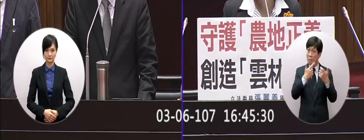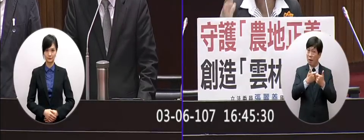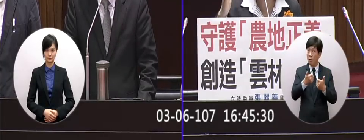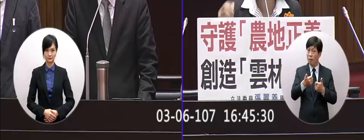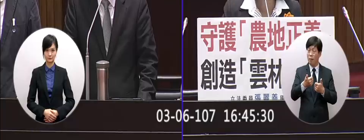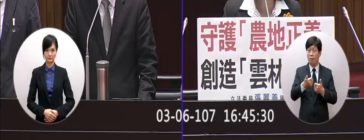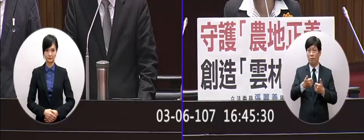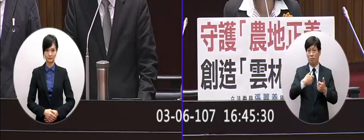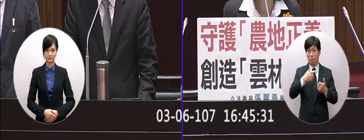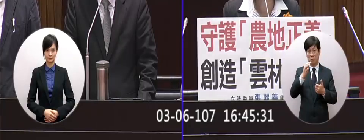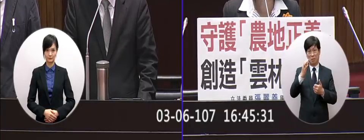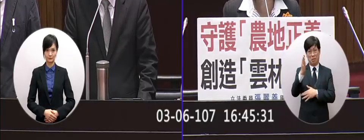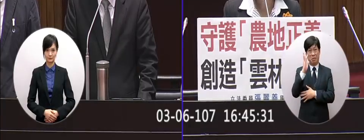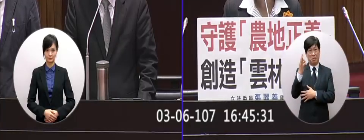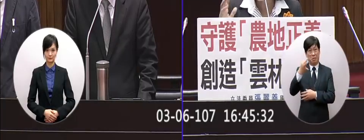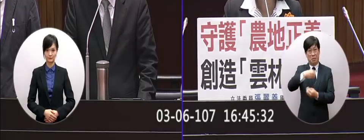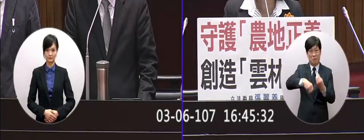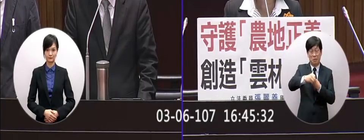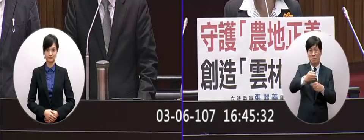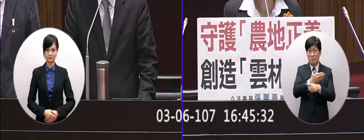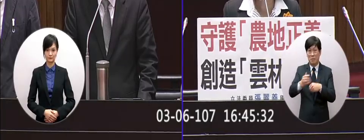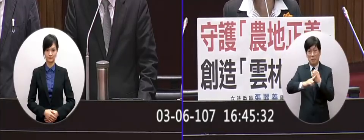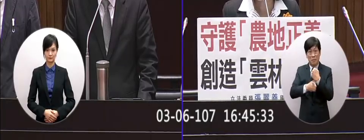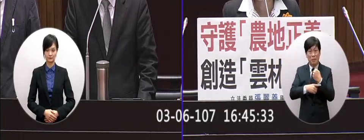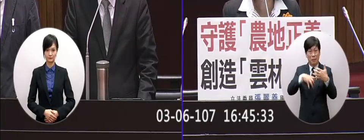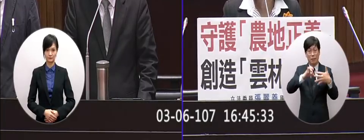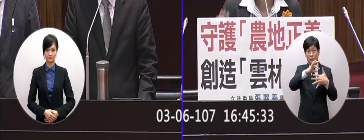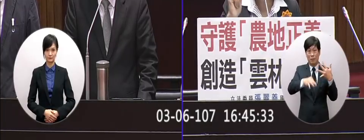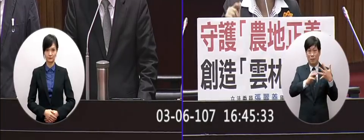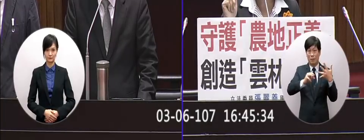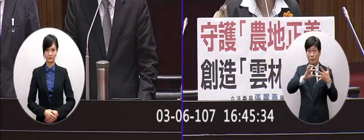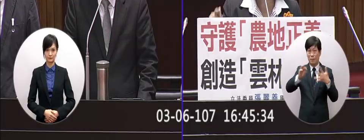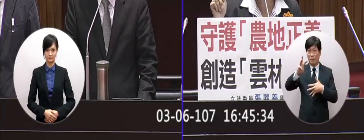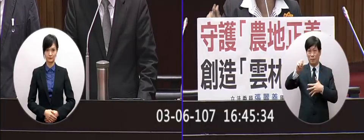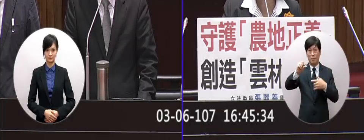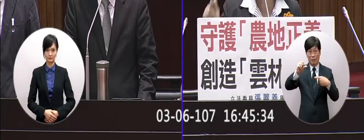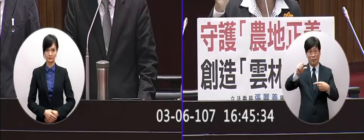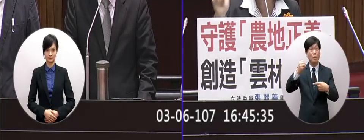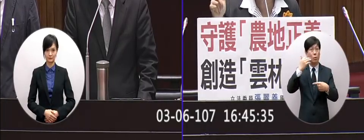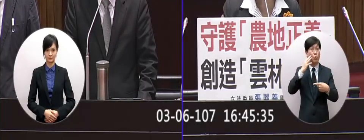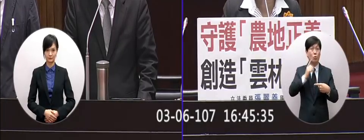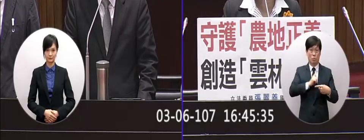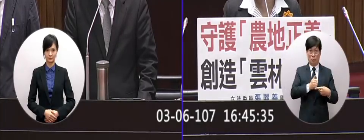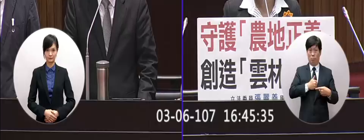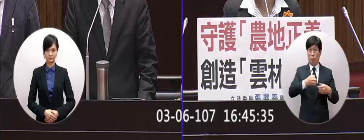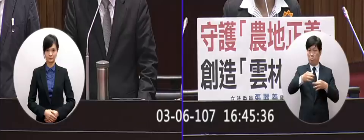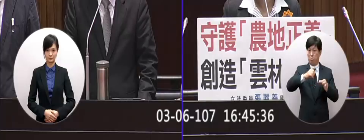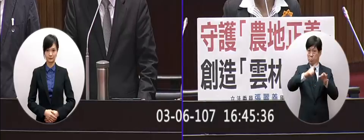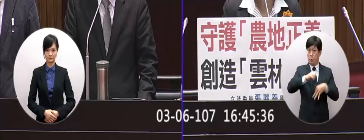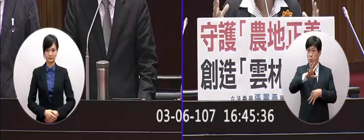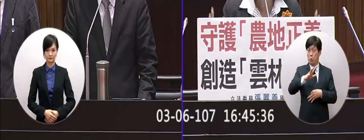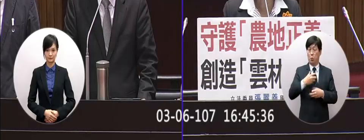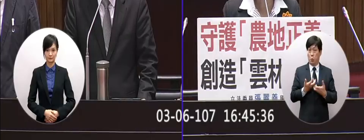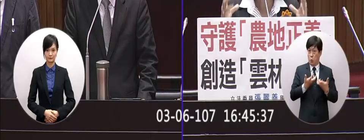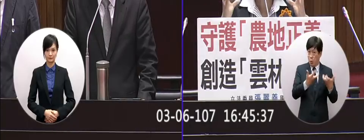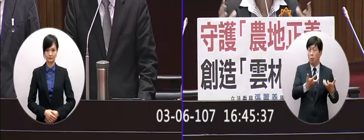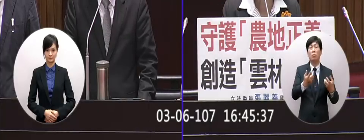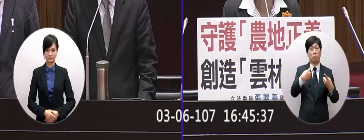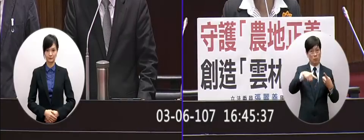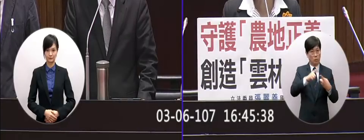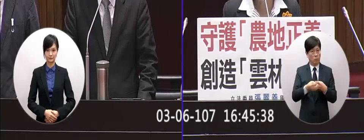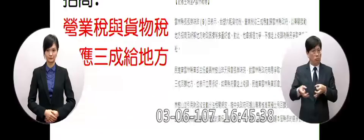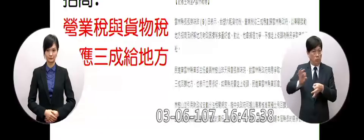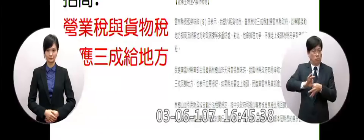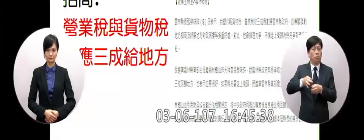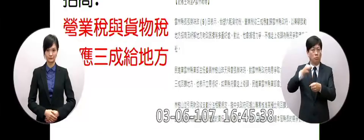吗？你财政收支划分法的当中35条之一，针对招商有功的县市，理应给予更